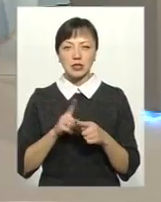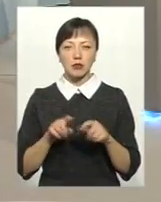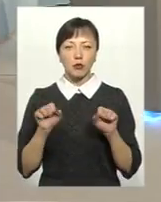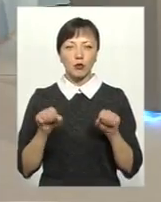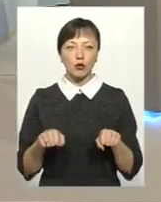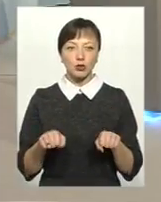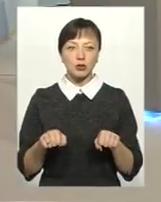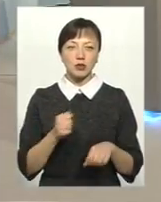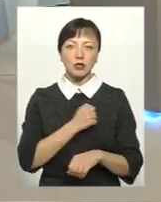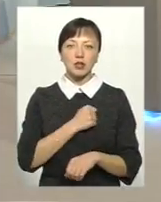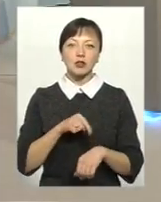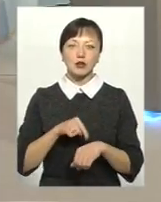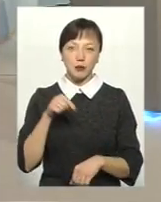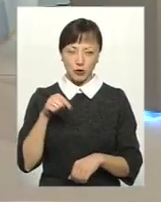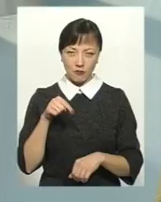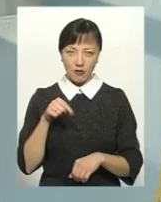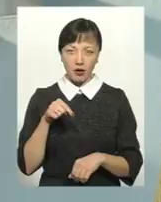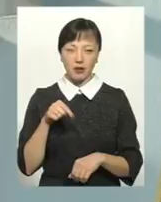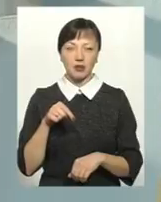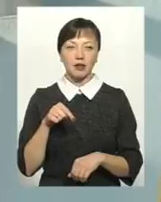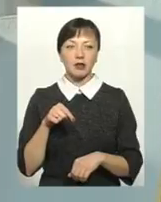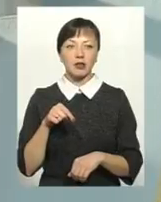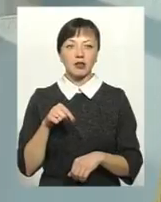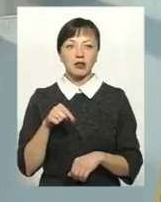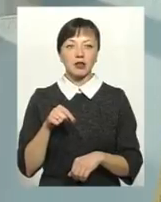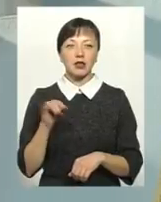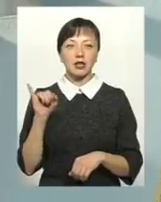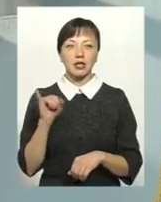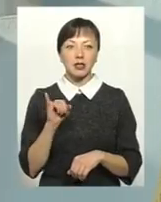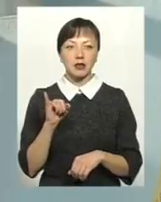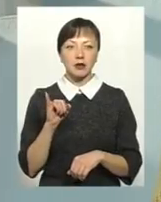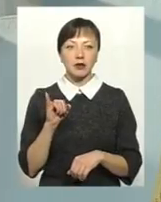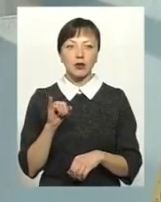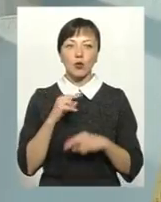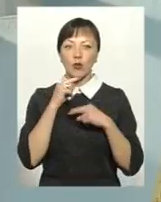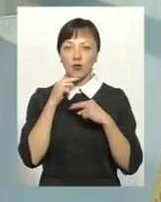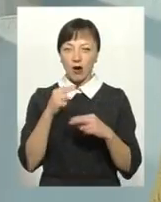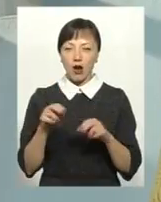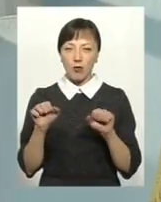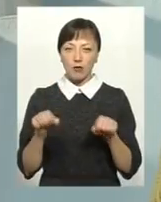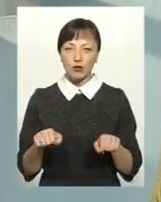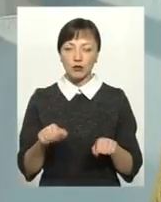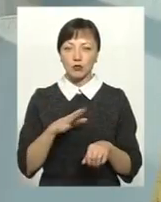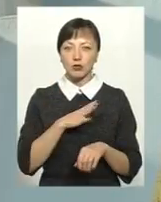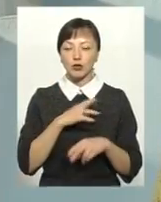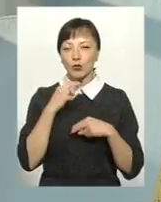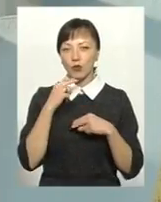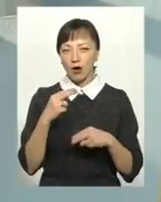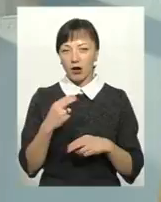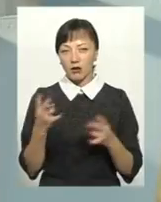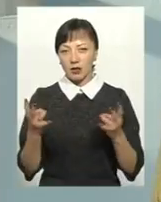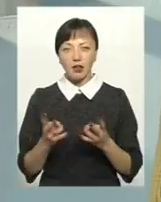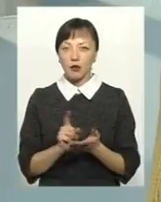можна сопереживання, сострадання. І, знаєте, увага може. Може, увага і